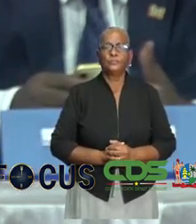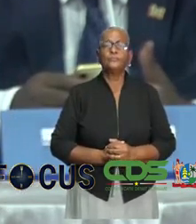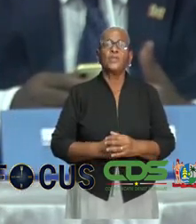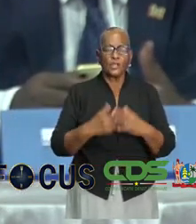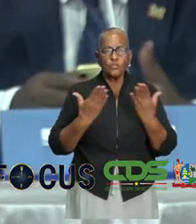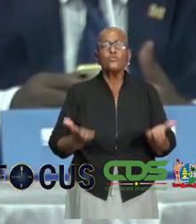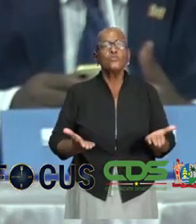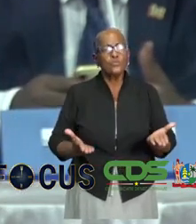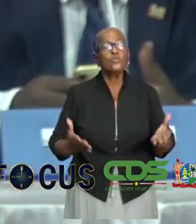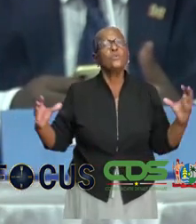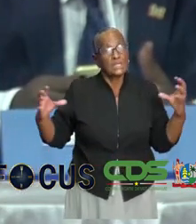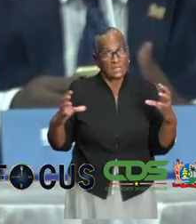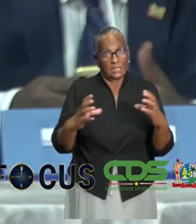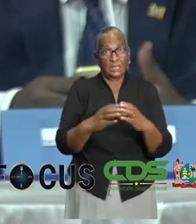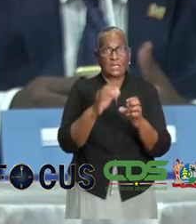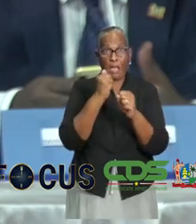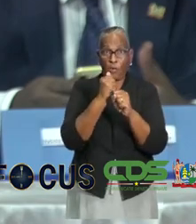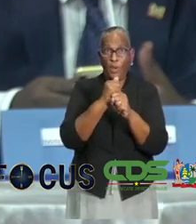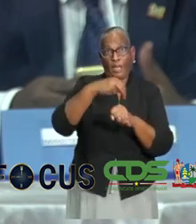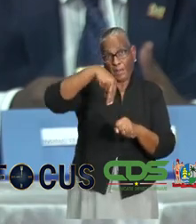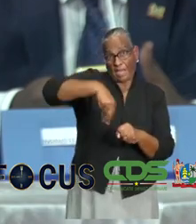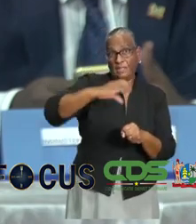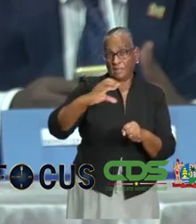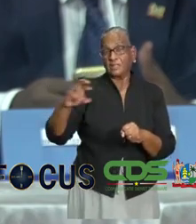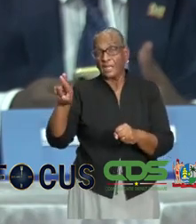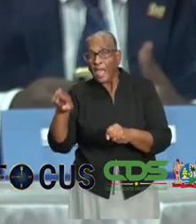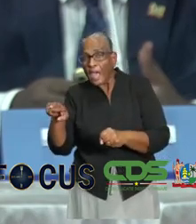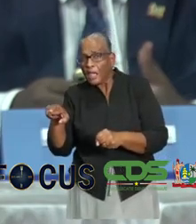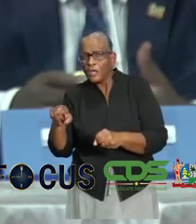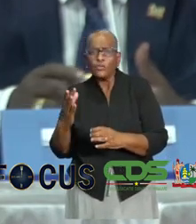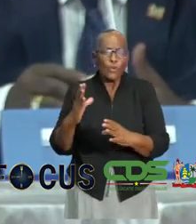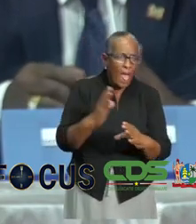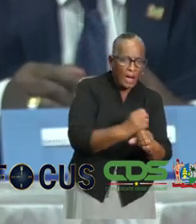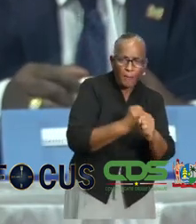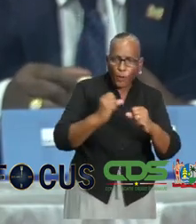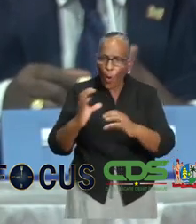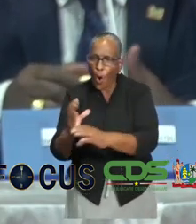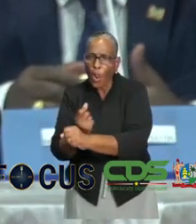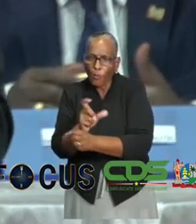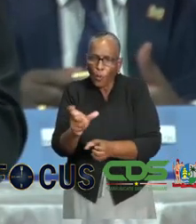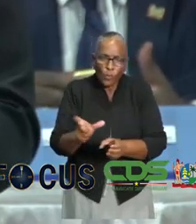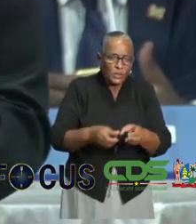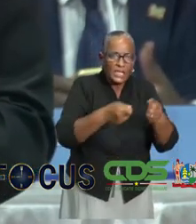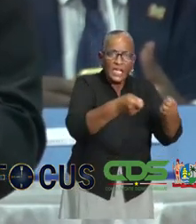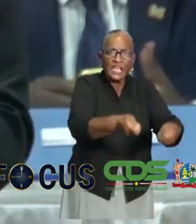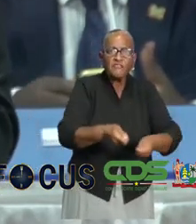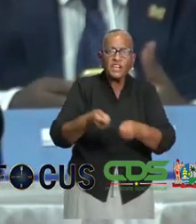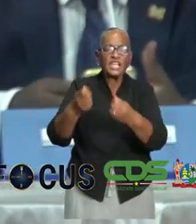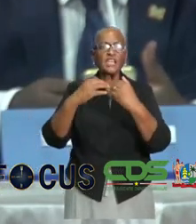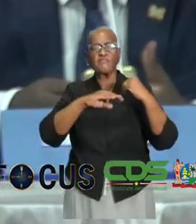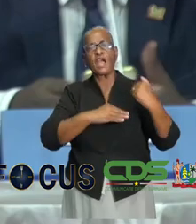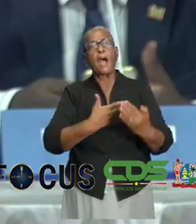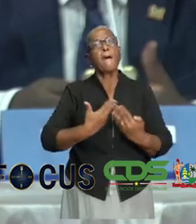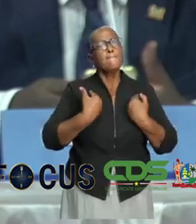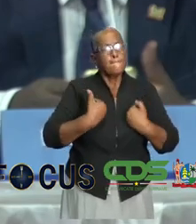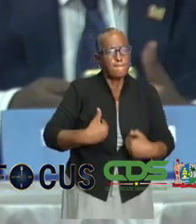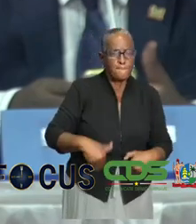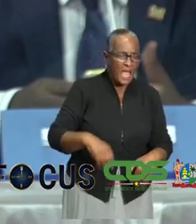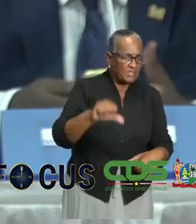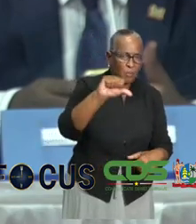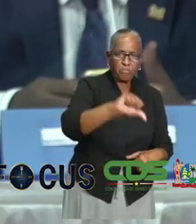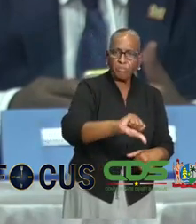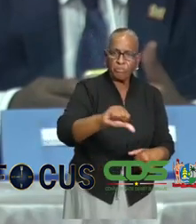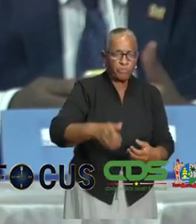Er is in samenwerking met NCCR de nodige hulpgoederen aan de slachtoffers van de overstromende